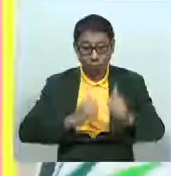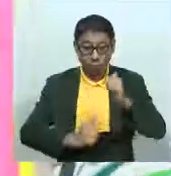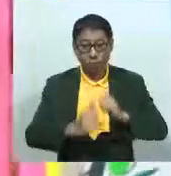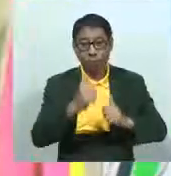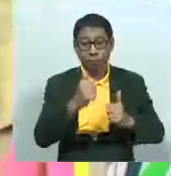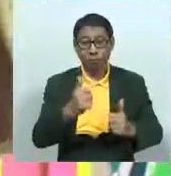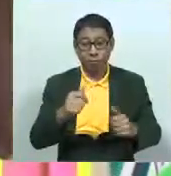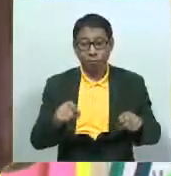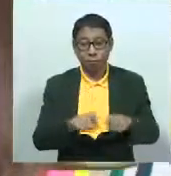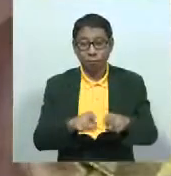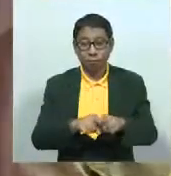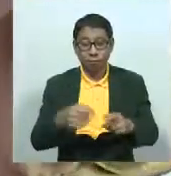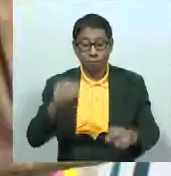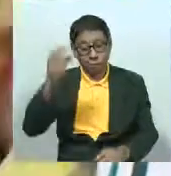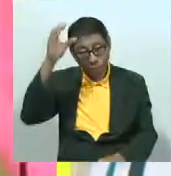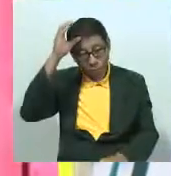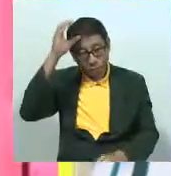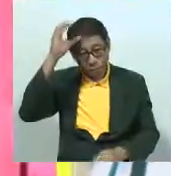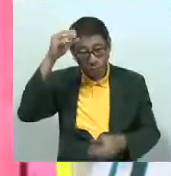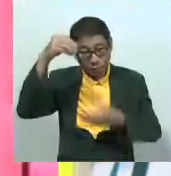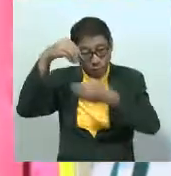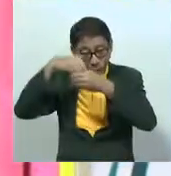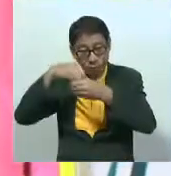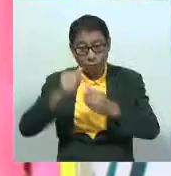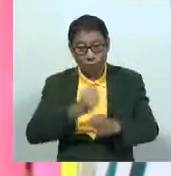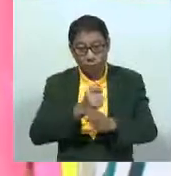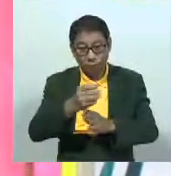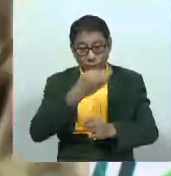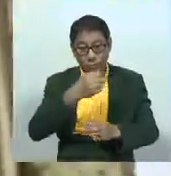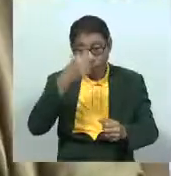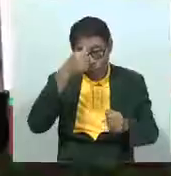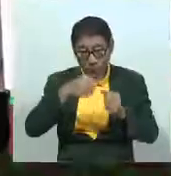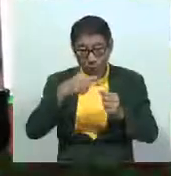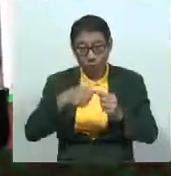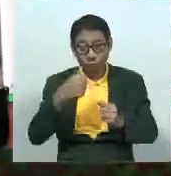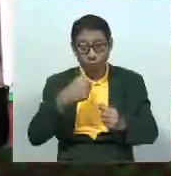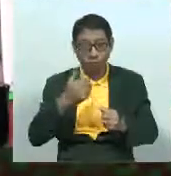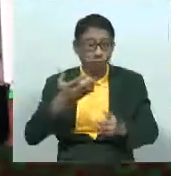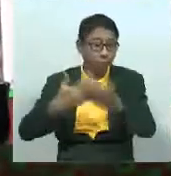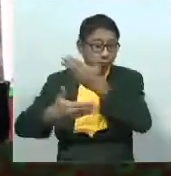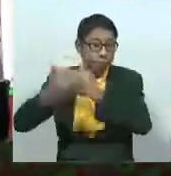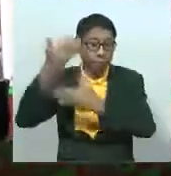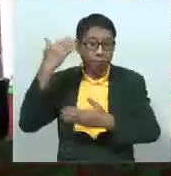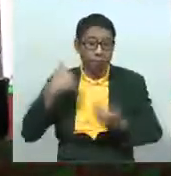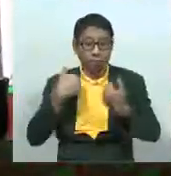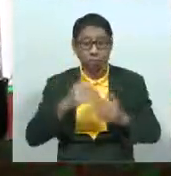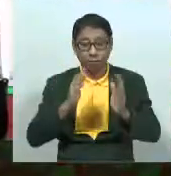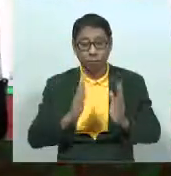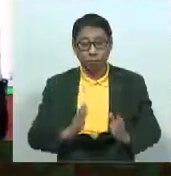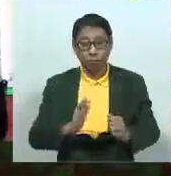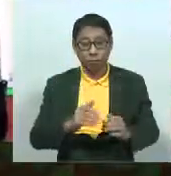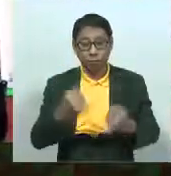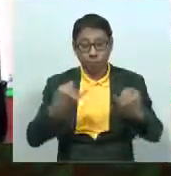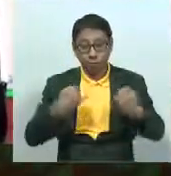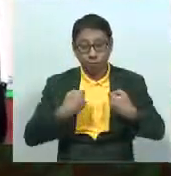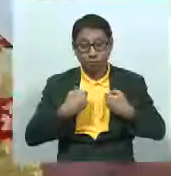มันก็เหมือนกับอยู่ในสมองหมดอ่ะมันเป็นอาชีพของเราเราต้องจดจำอ่ะแล้วสมัยก่อนนี่ก็แบบเท่าแก่นี่ก็มีการว่